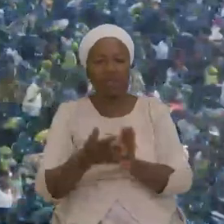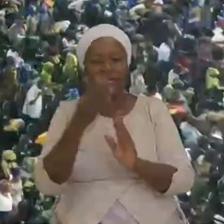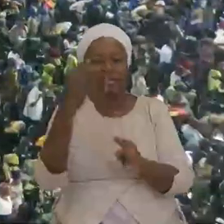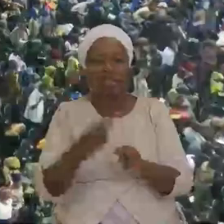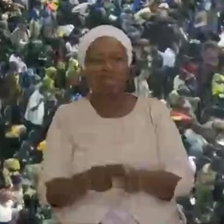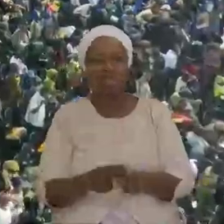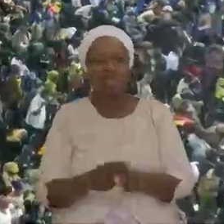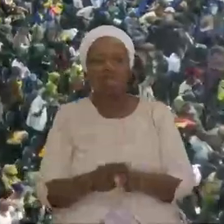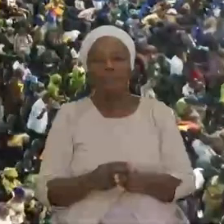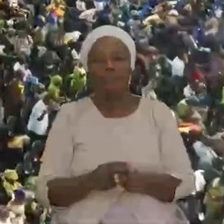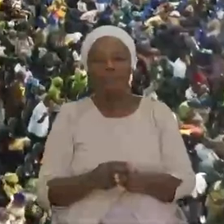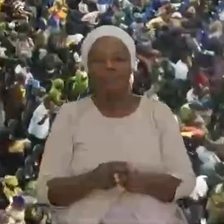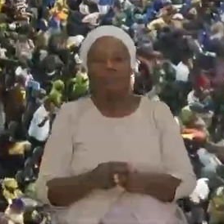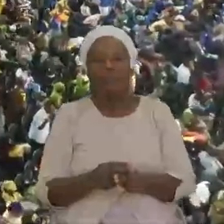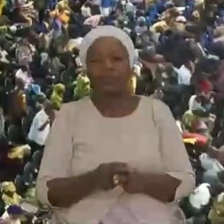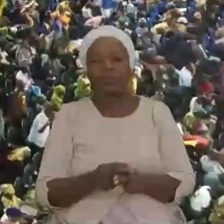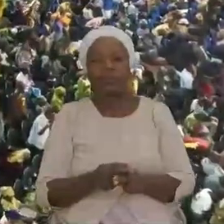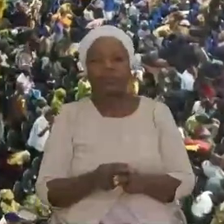soir.